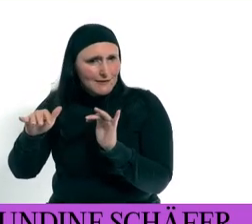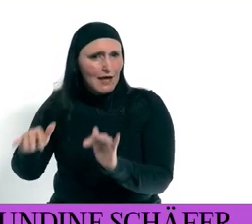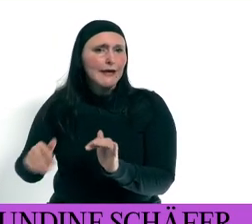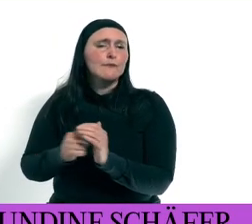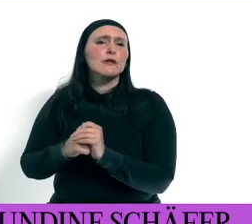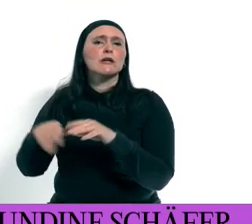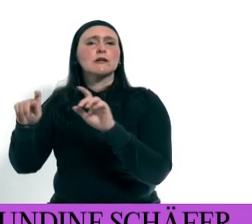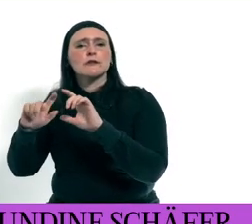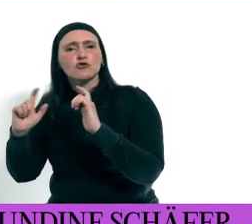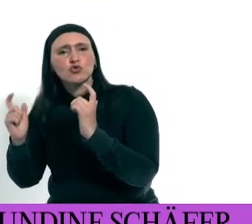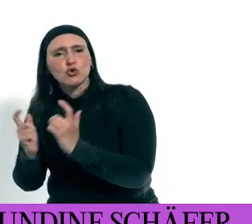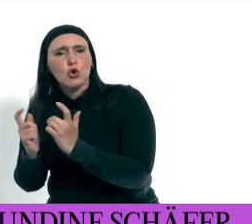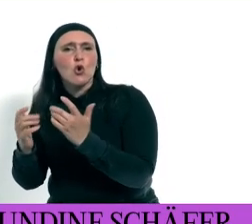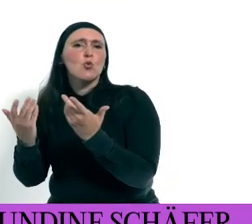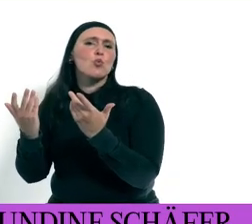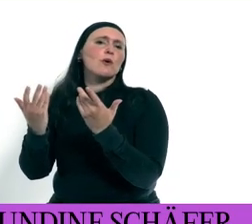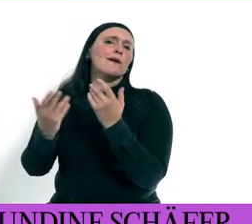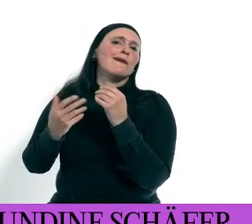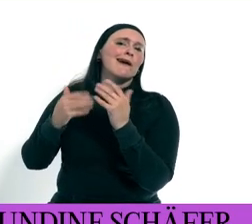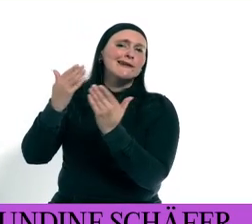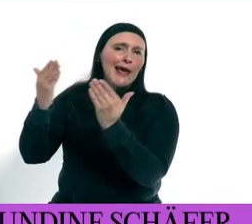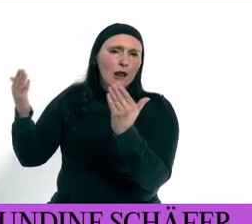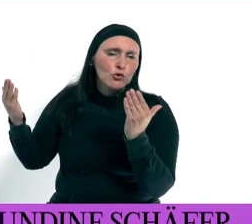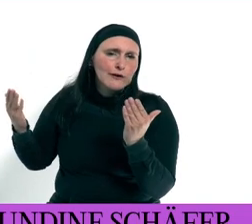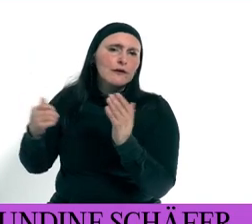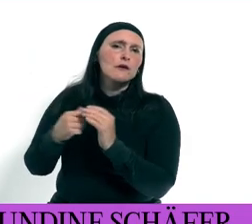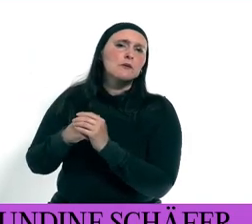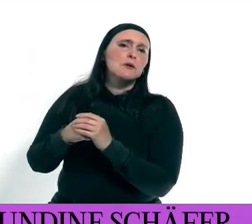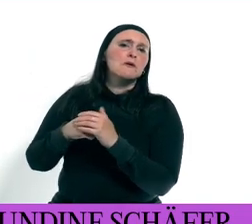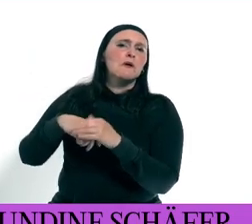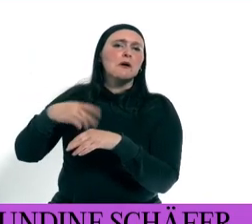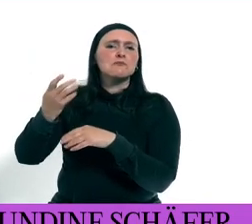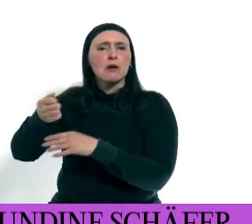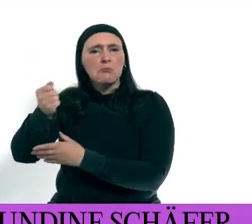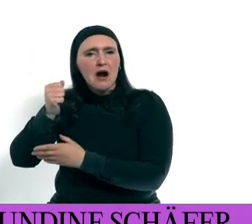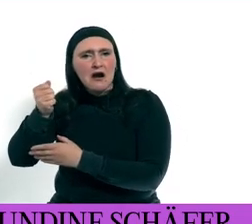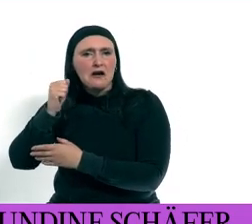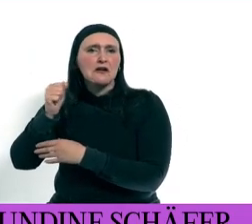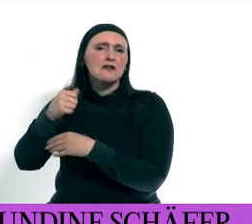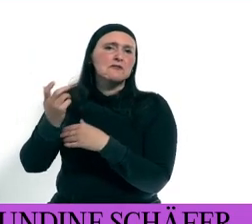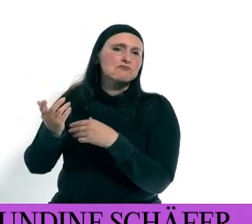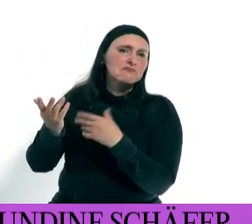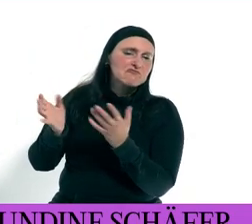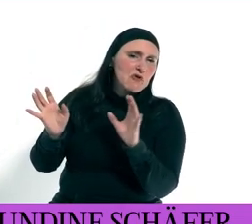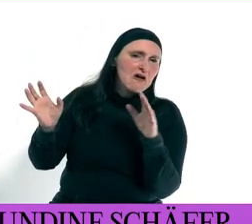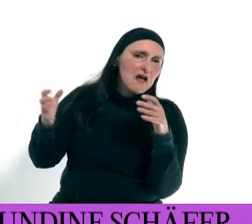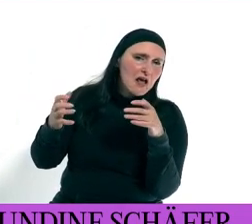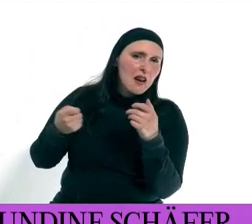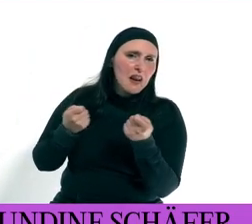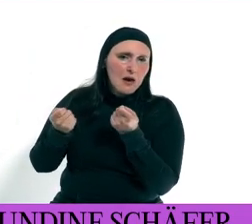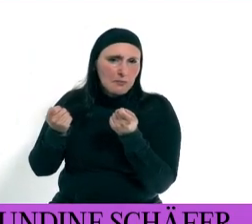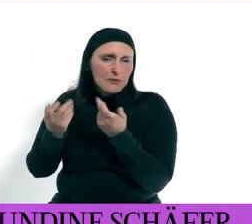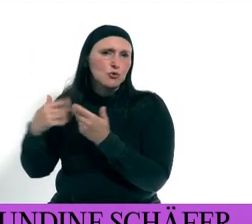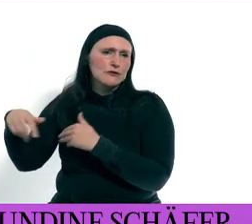Euer Standort ist ja multifunktional. Es ist ein Ausstellungsbereich, Galerie, Bar, Club,